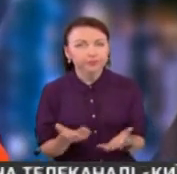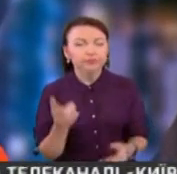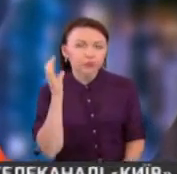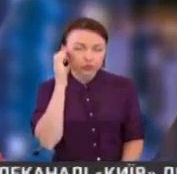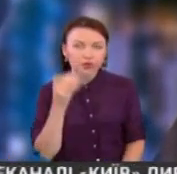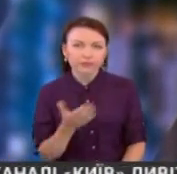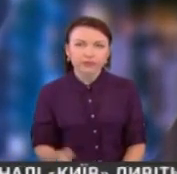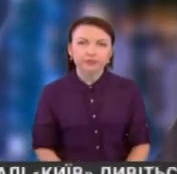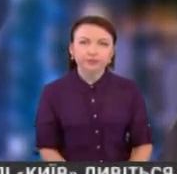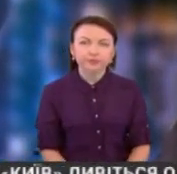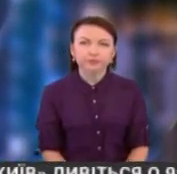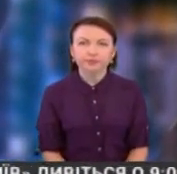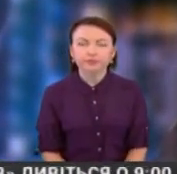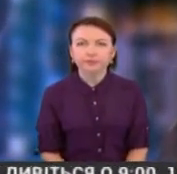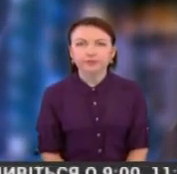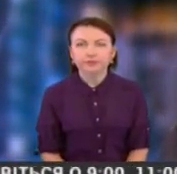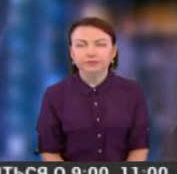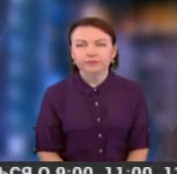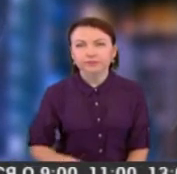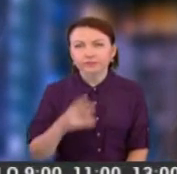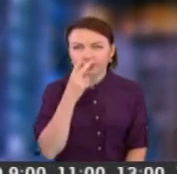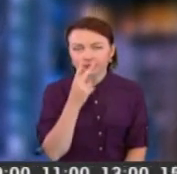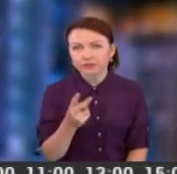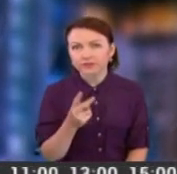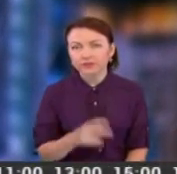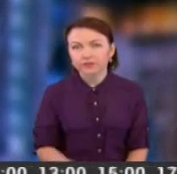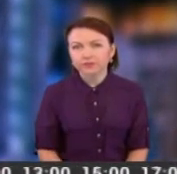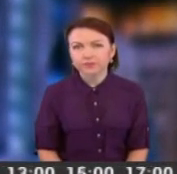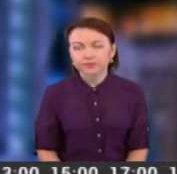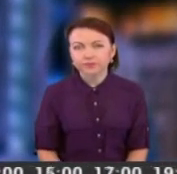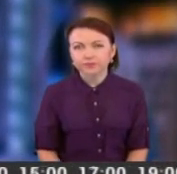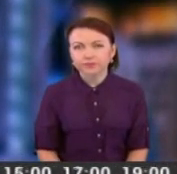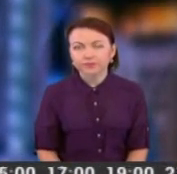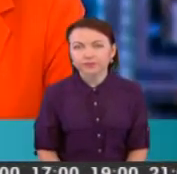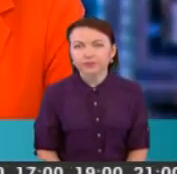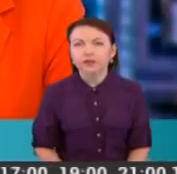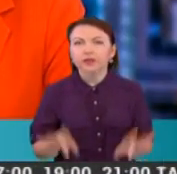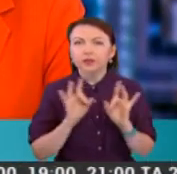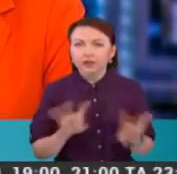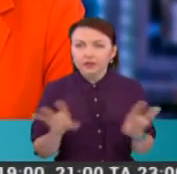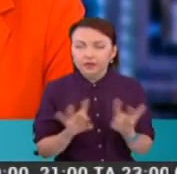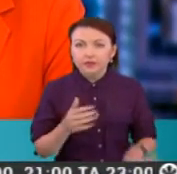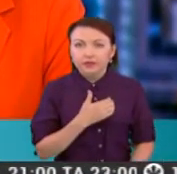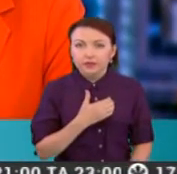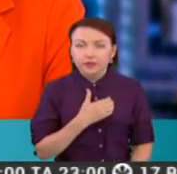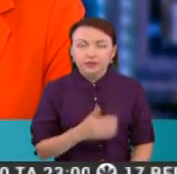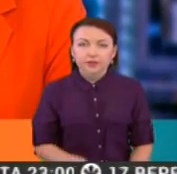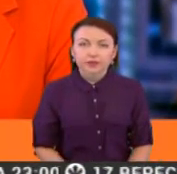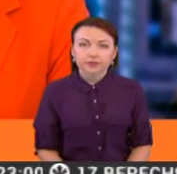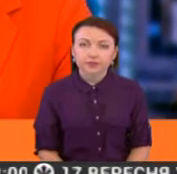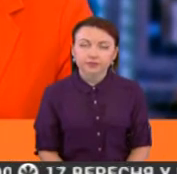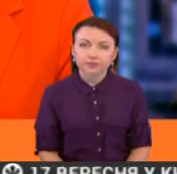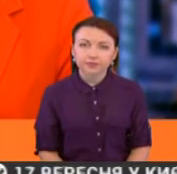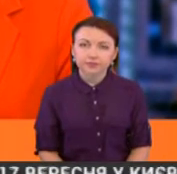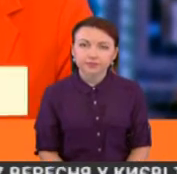вас. Так, дивіться, я хотіла донести до слухачів, перше те, що відповідальним